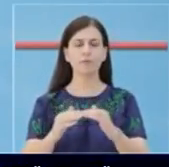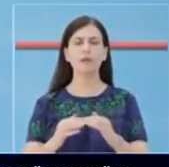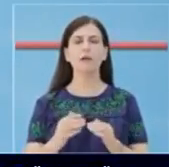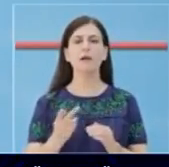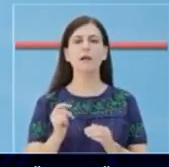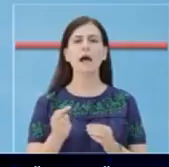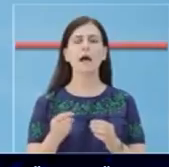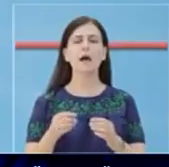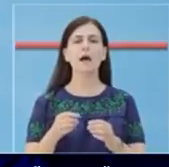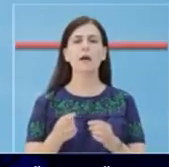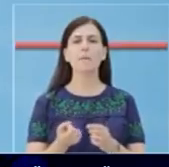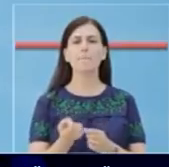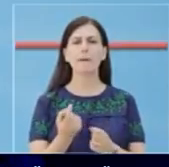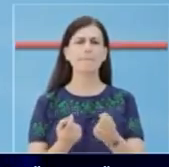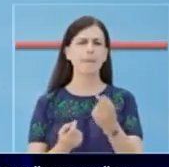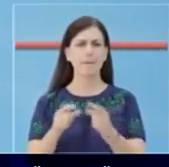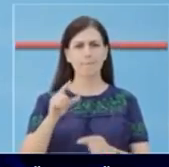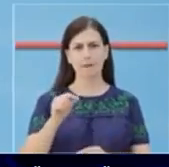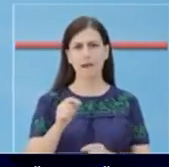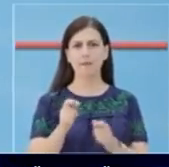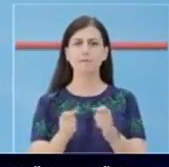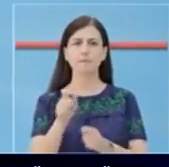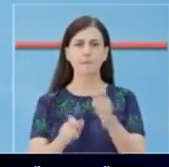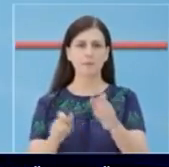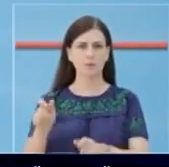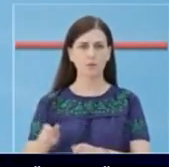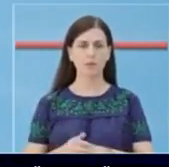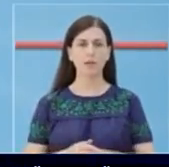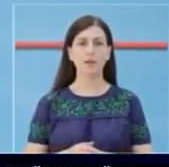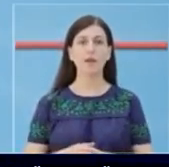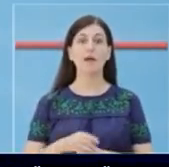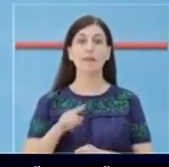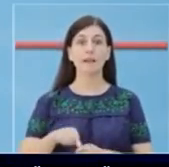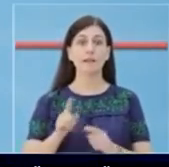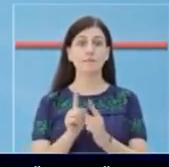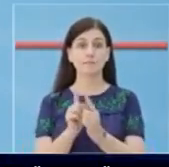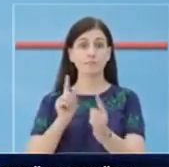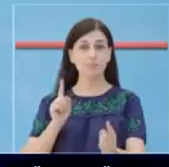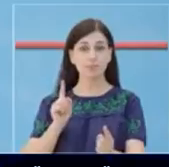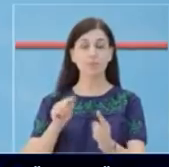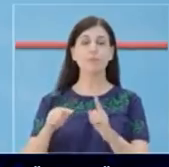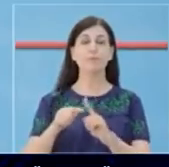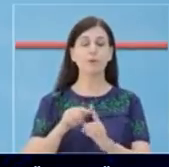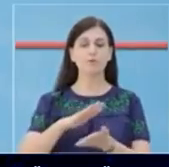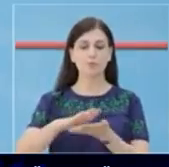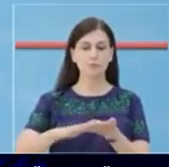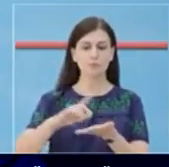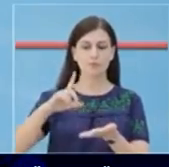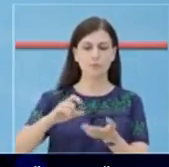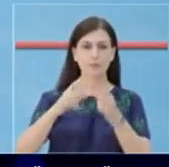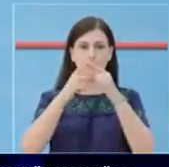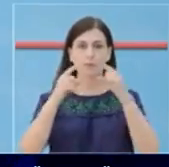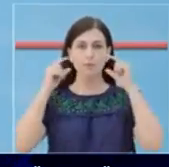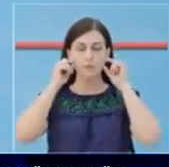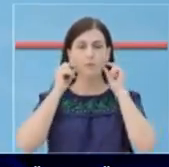epidemiologike paraqitet e qëndrueshme me shfaqje të rasteve sporadike në vend. Marrja në kohë e masave, respektimi distancimit